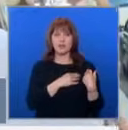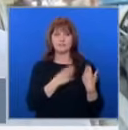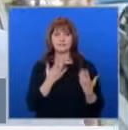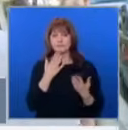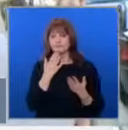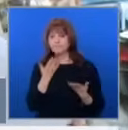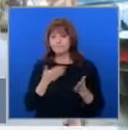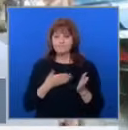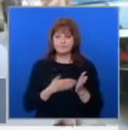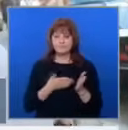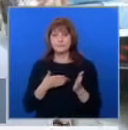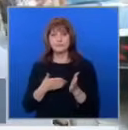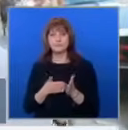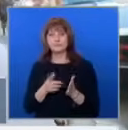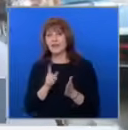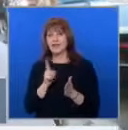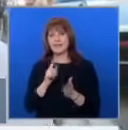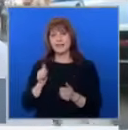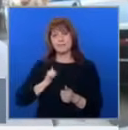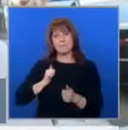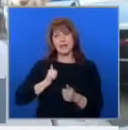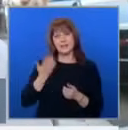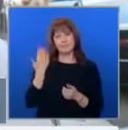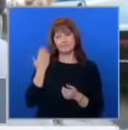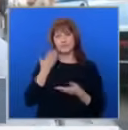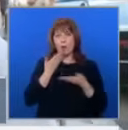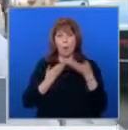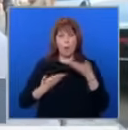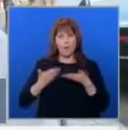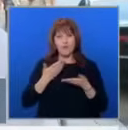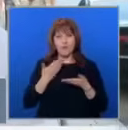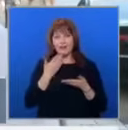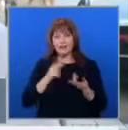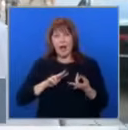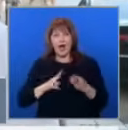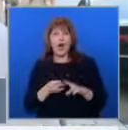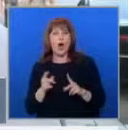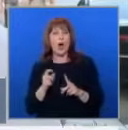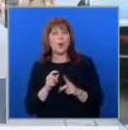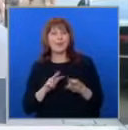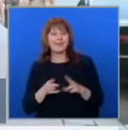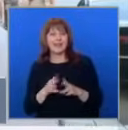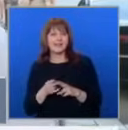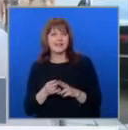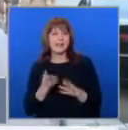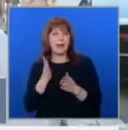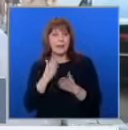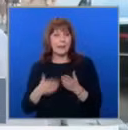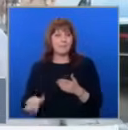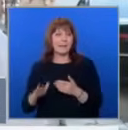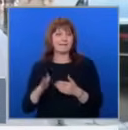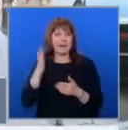ротира, че не си спази оговорката по време на ротация и падна правителството. Втората